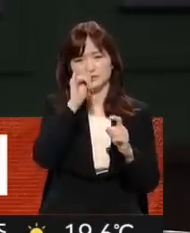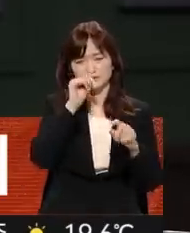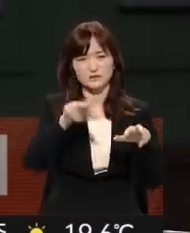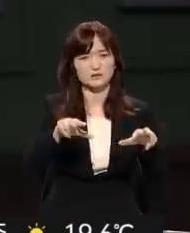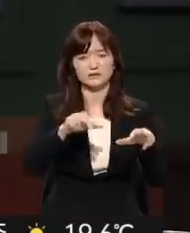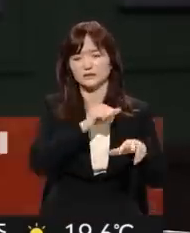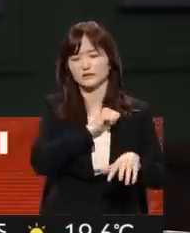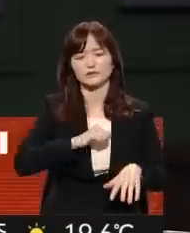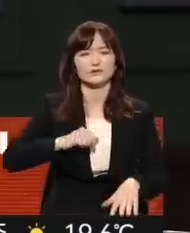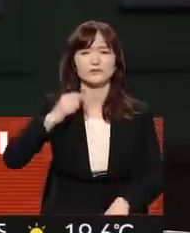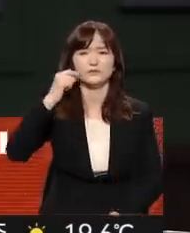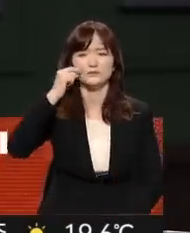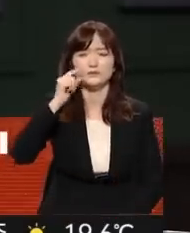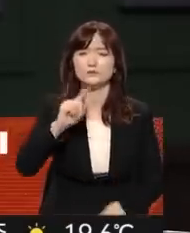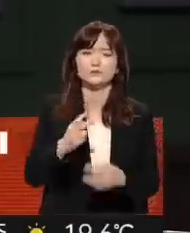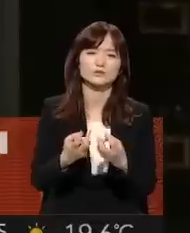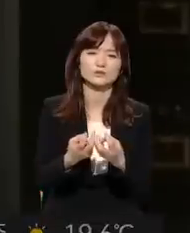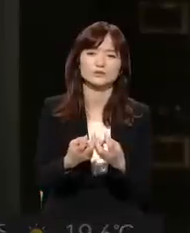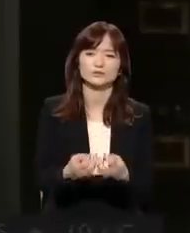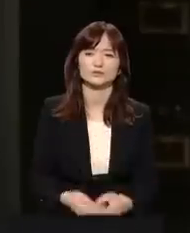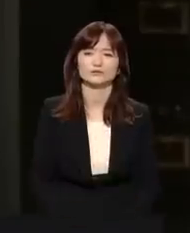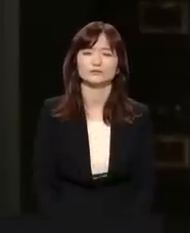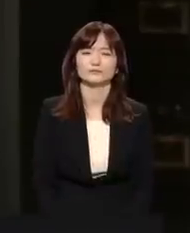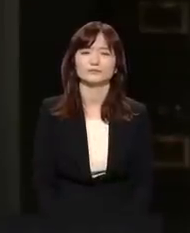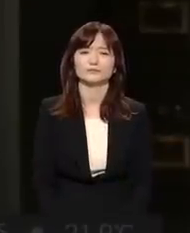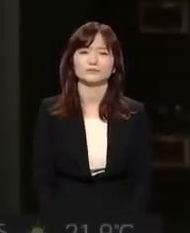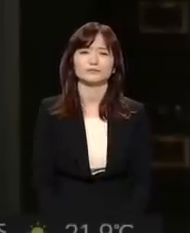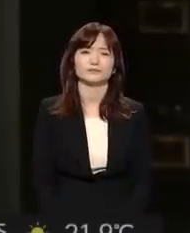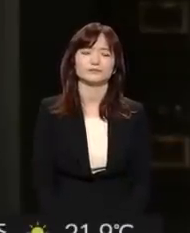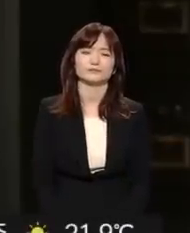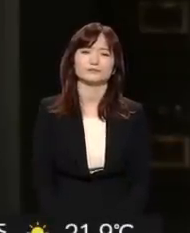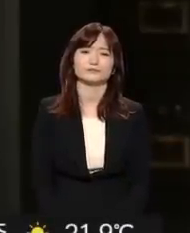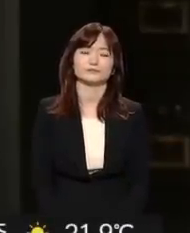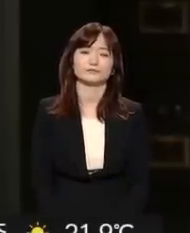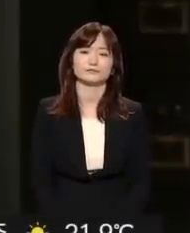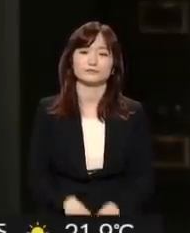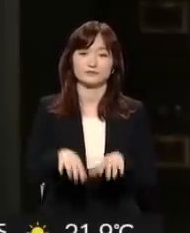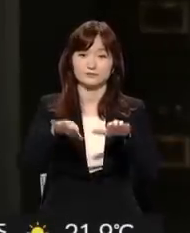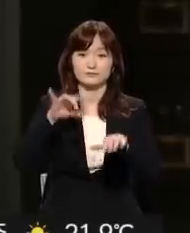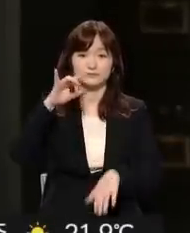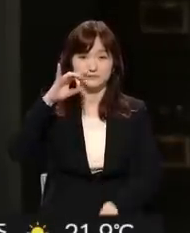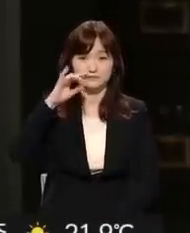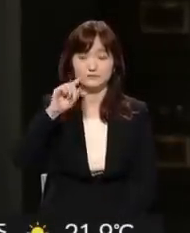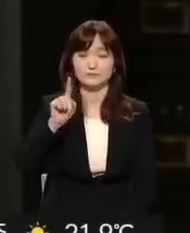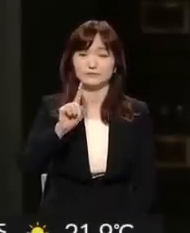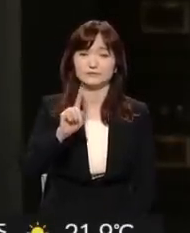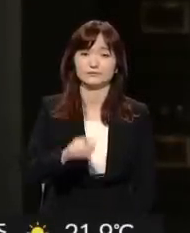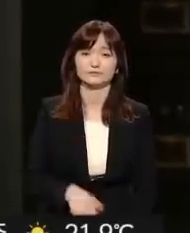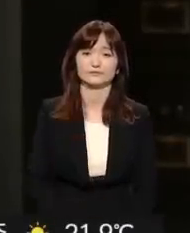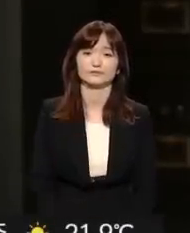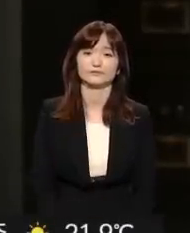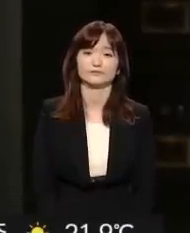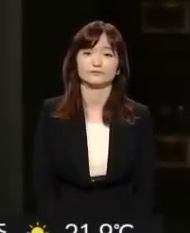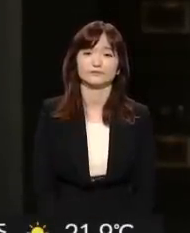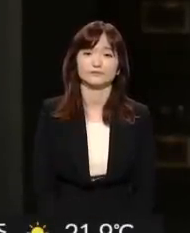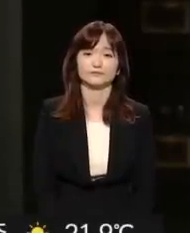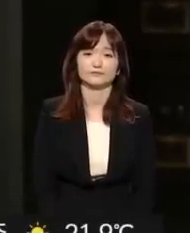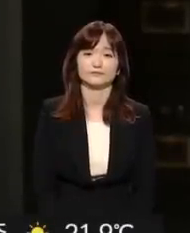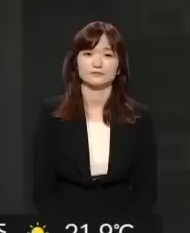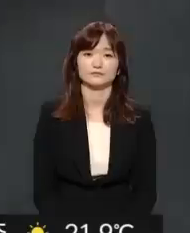저희에게 사연을 보내주셨습니다. 예, 알겠습니다. 그러면 이쯤에서 별별 상담소 오늘의 궁금증 짚어보죠.